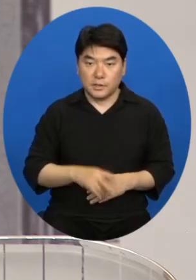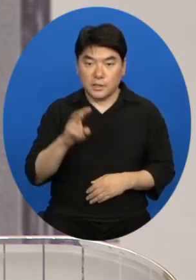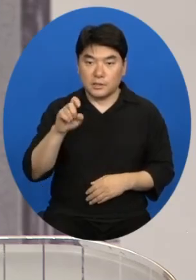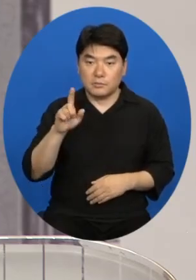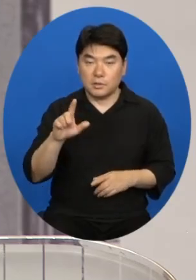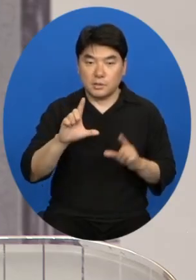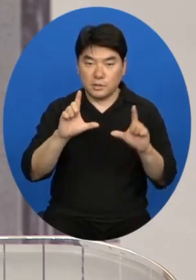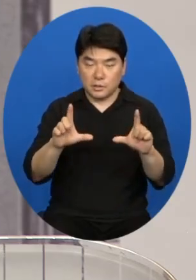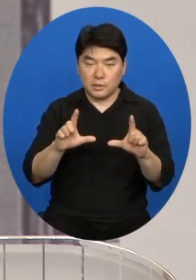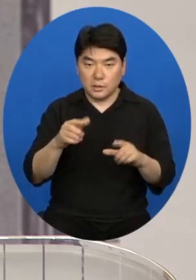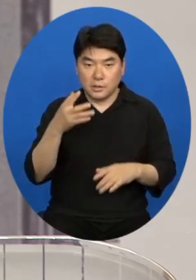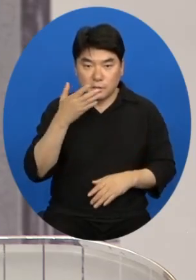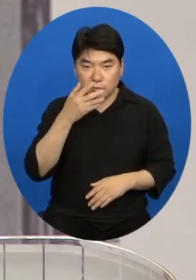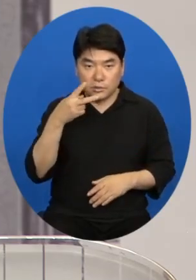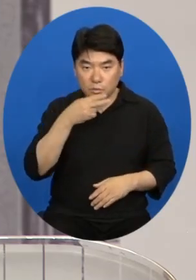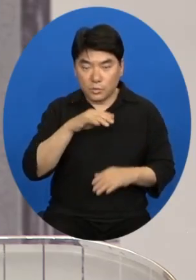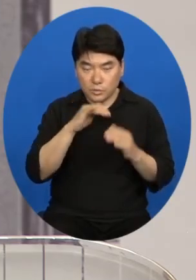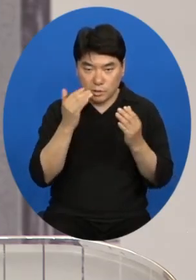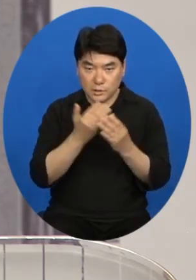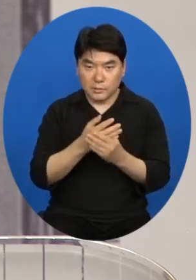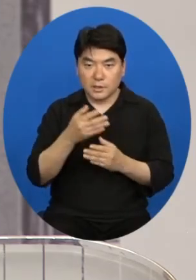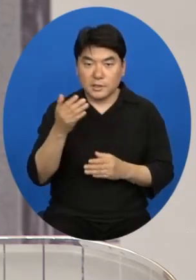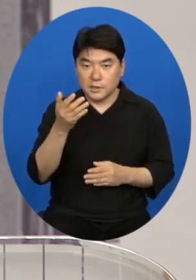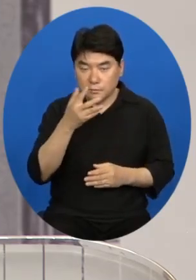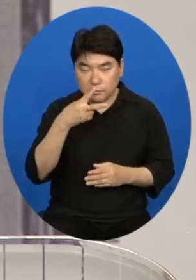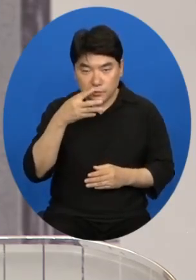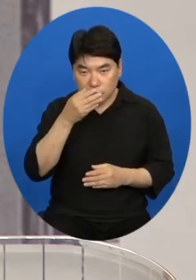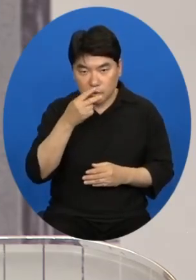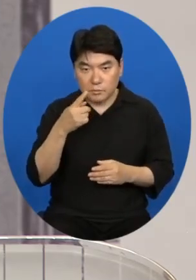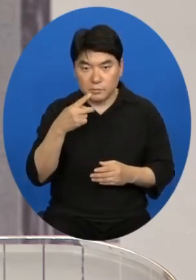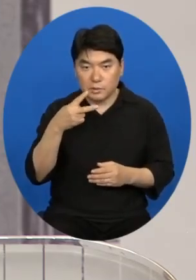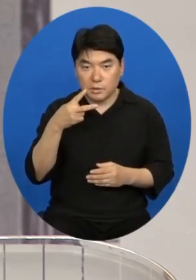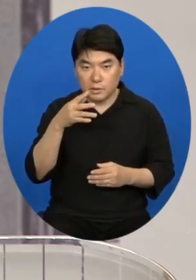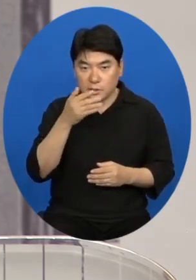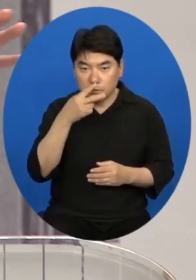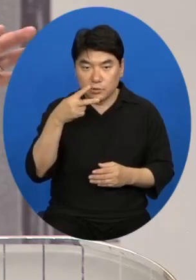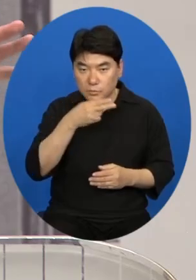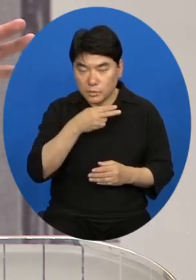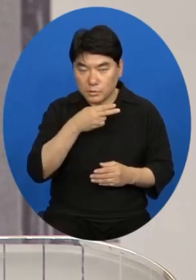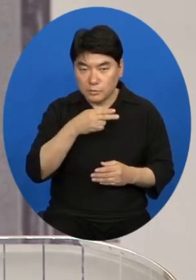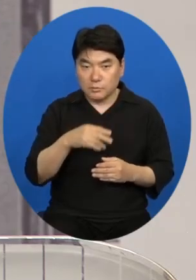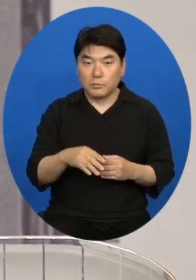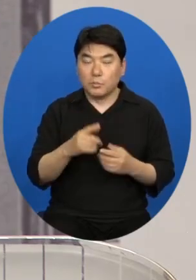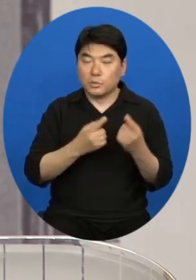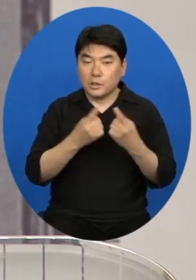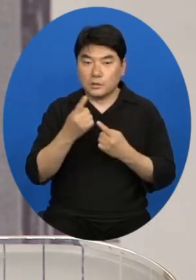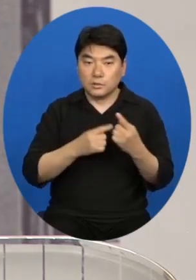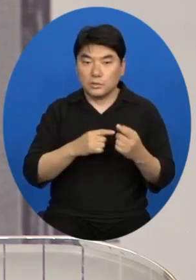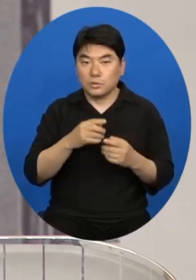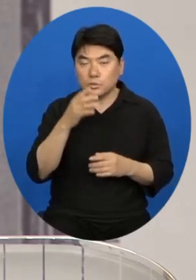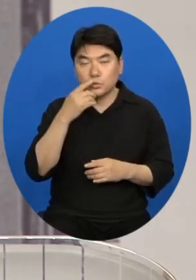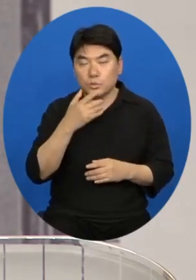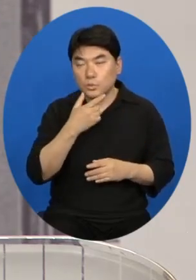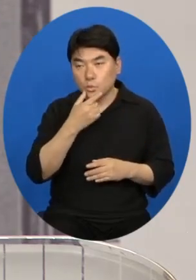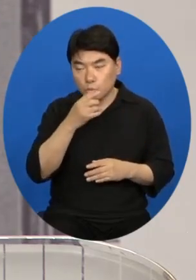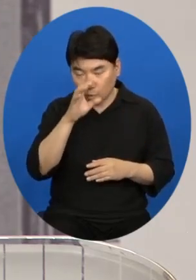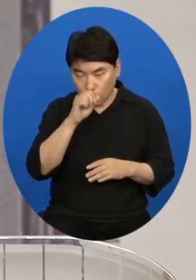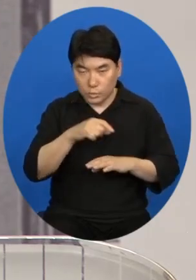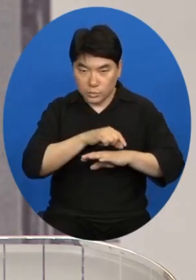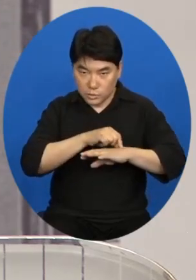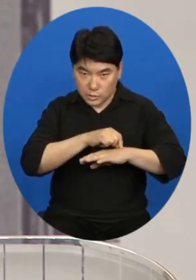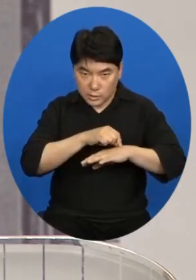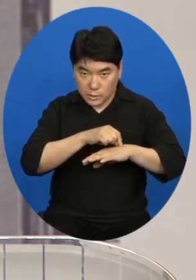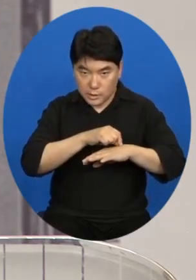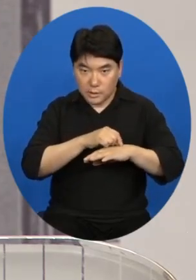금식이 20일 동안 온전한 금식이라기보다는 다니엘처럼 좋은 고기를 금하거나 혹은 하루에 한 끼라도